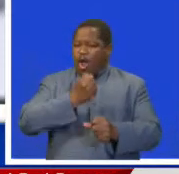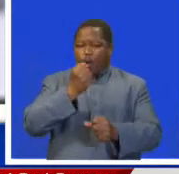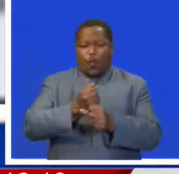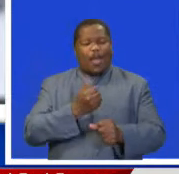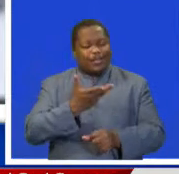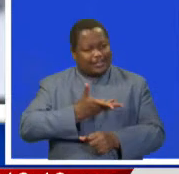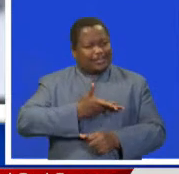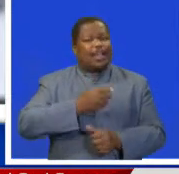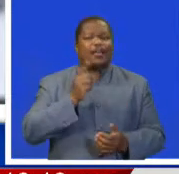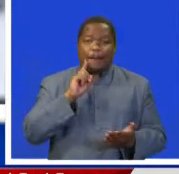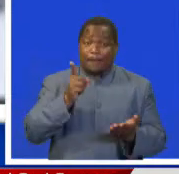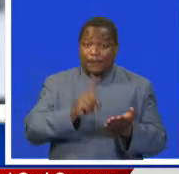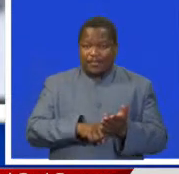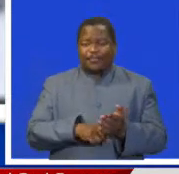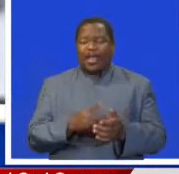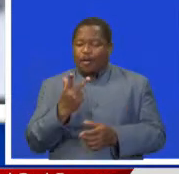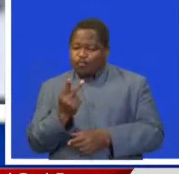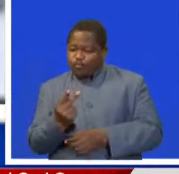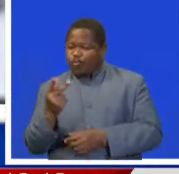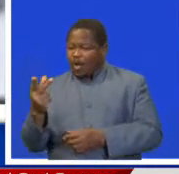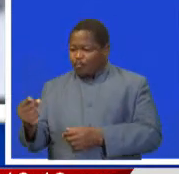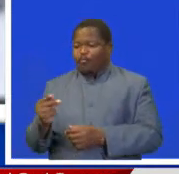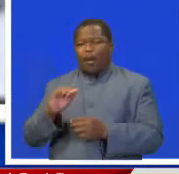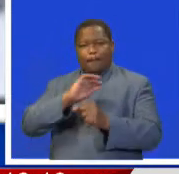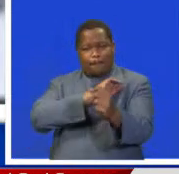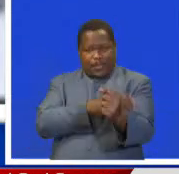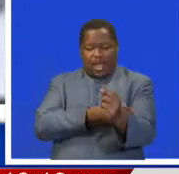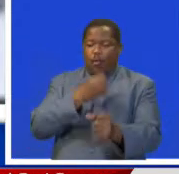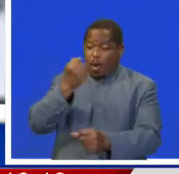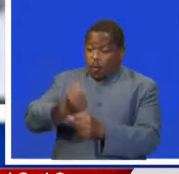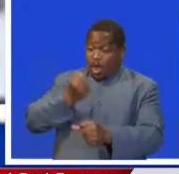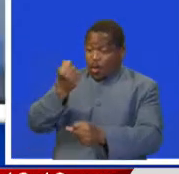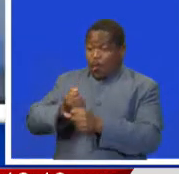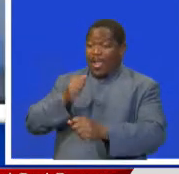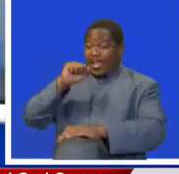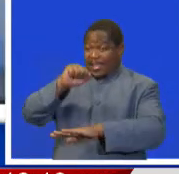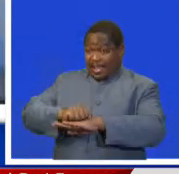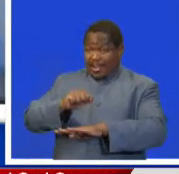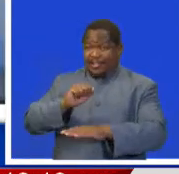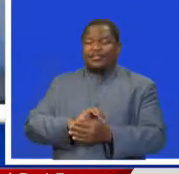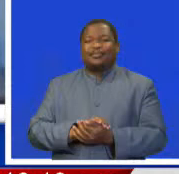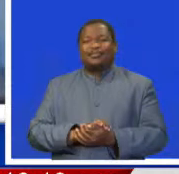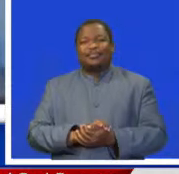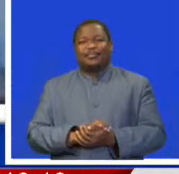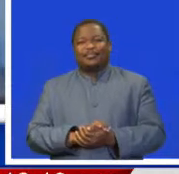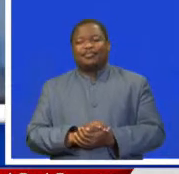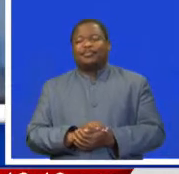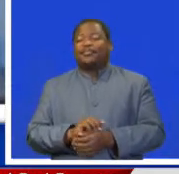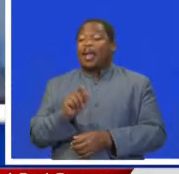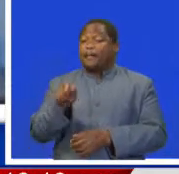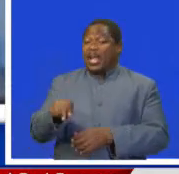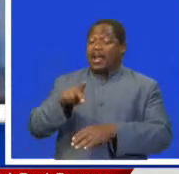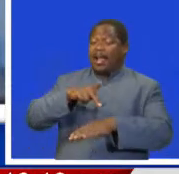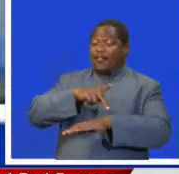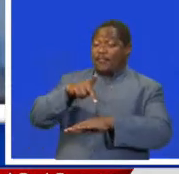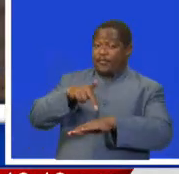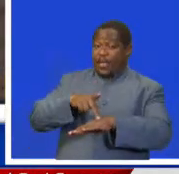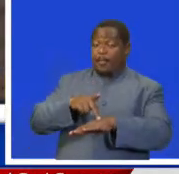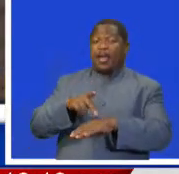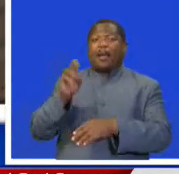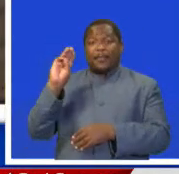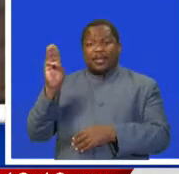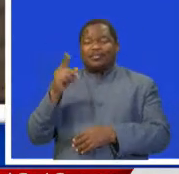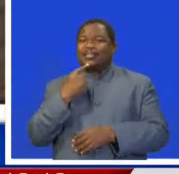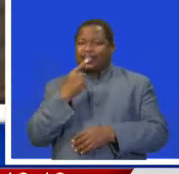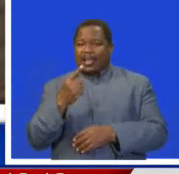lawusebenda kungako angesabi ukuthi balisebenzise kuye embikwaso lesive sibuka. Uthi sive sakhe aswemukele